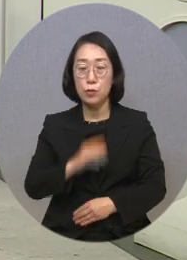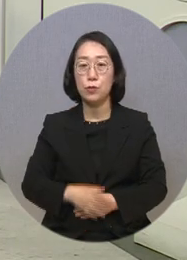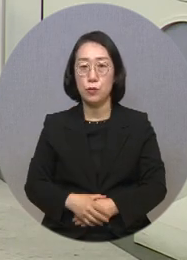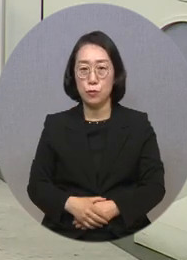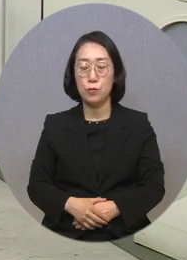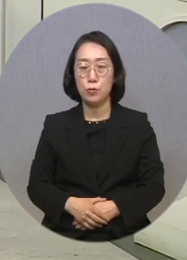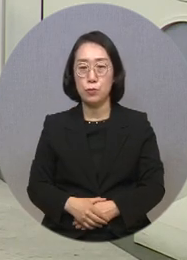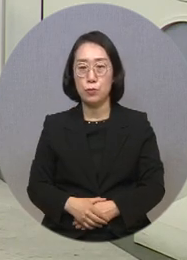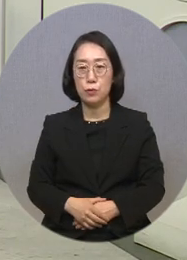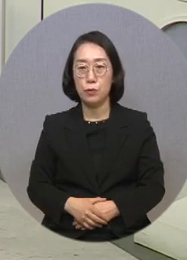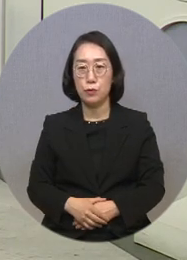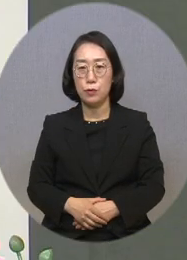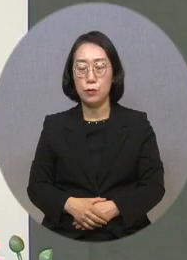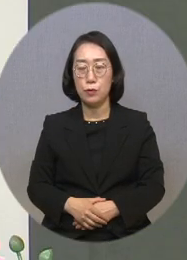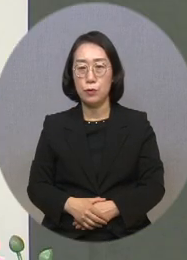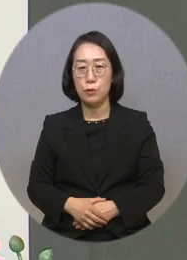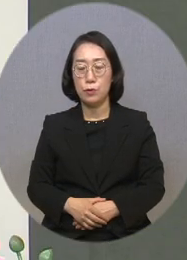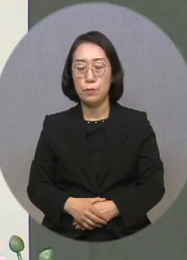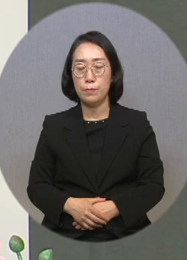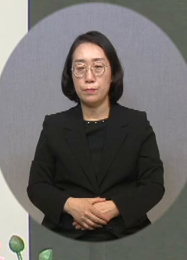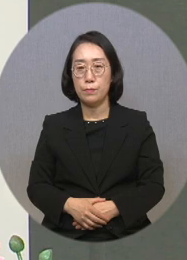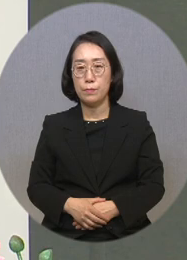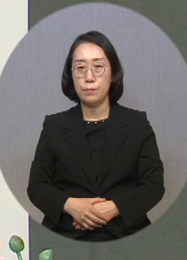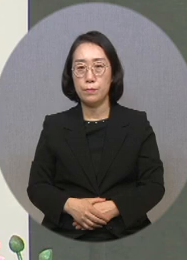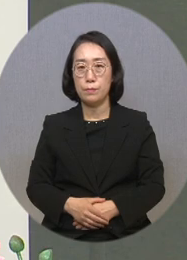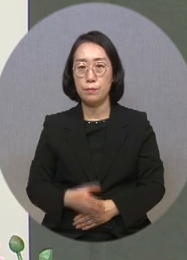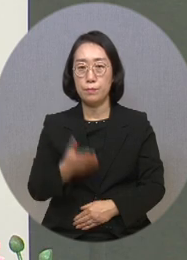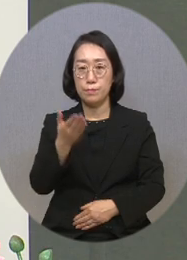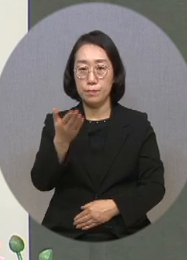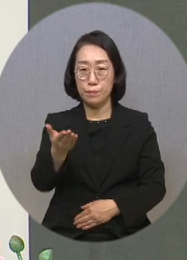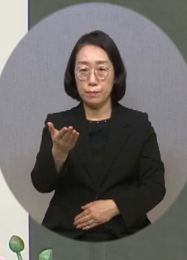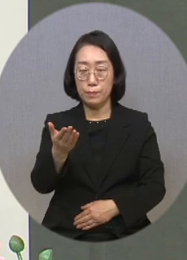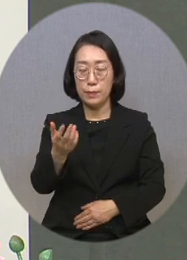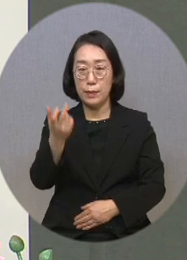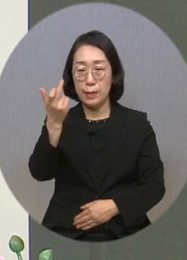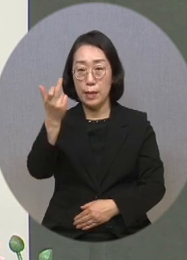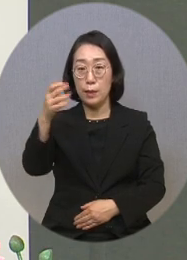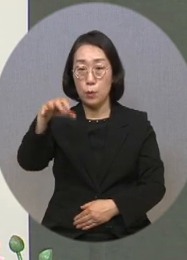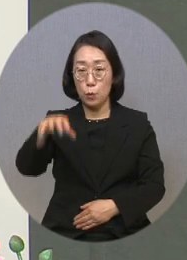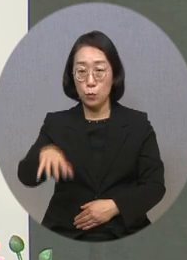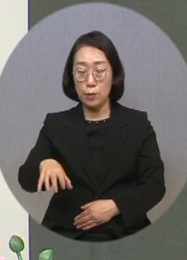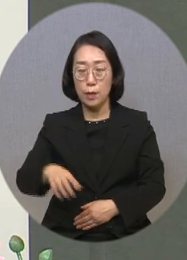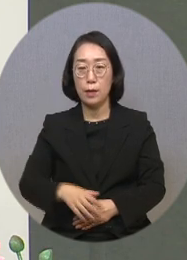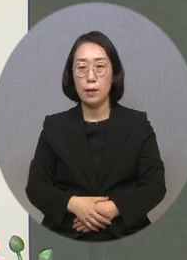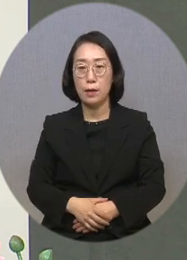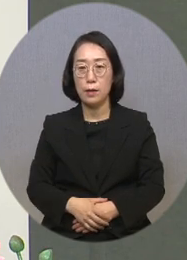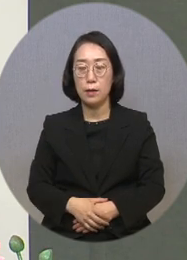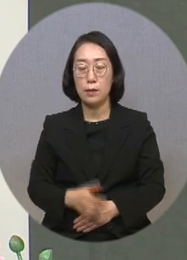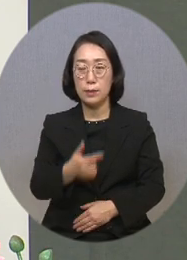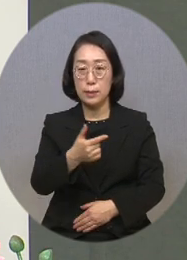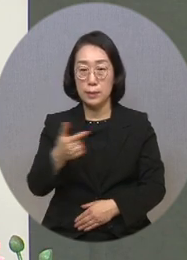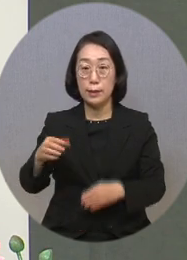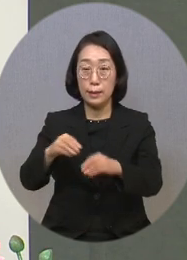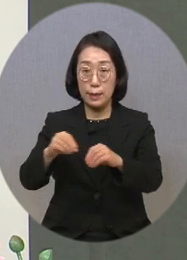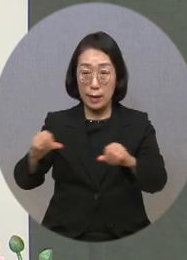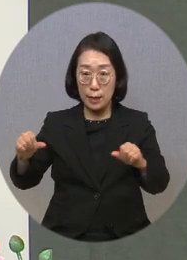말이 합사하게 하는 곳이니까 양백산 기슭에 이제 뭐 큰